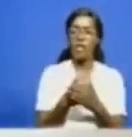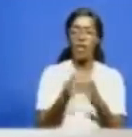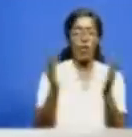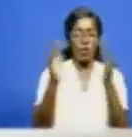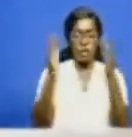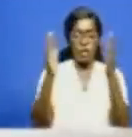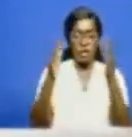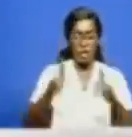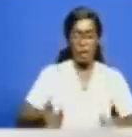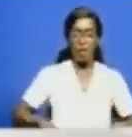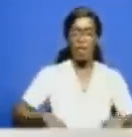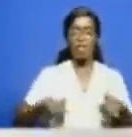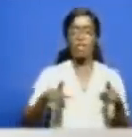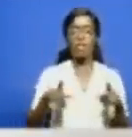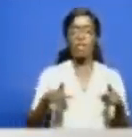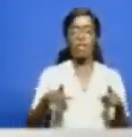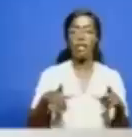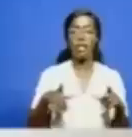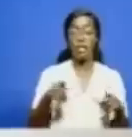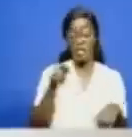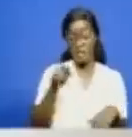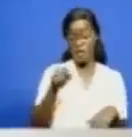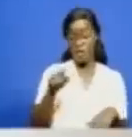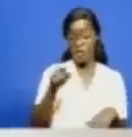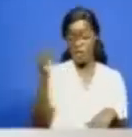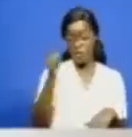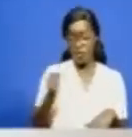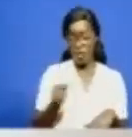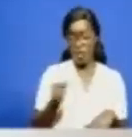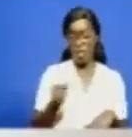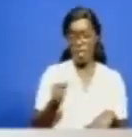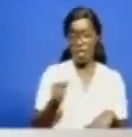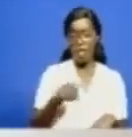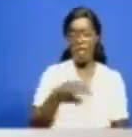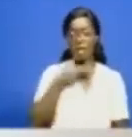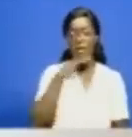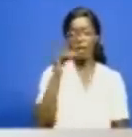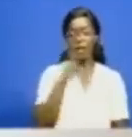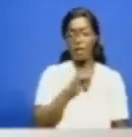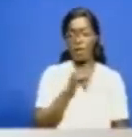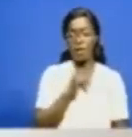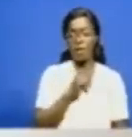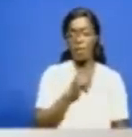kusherehekea maisha ya huyu mzee ambaye amelala hapa mbele yetu.